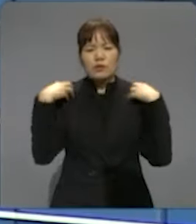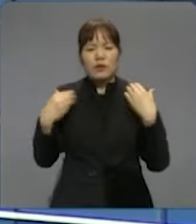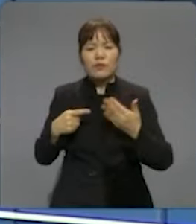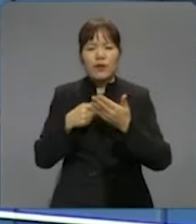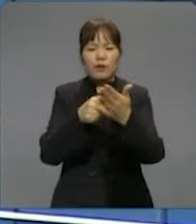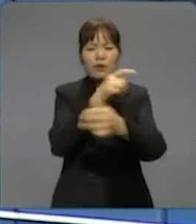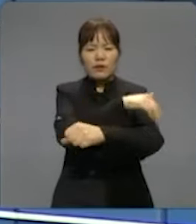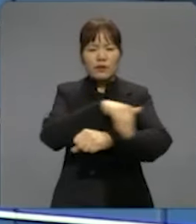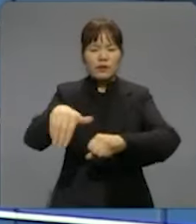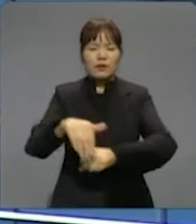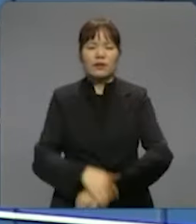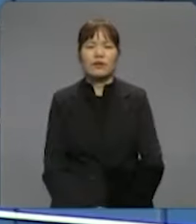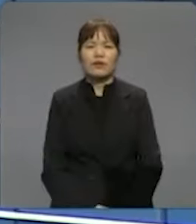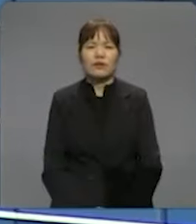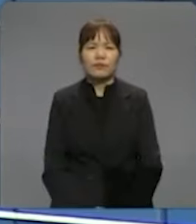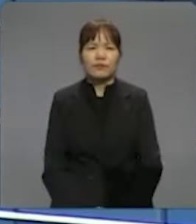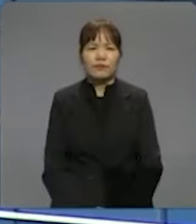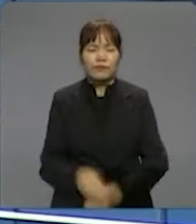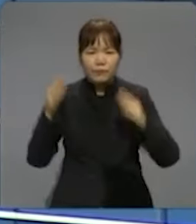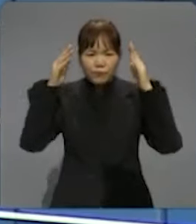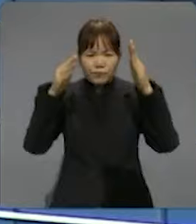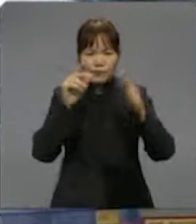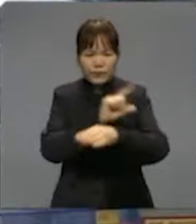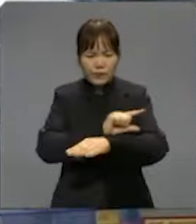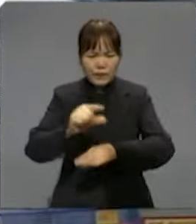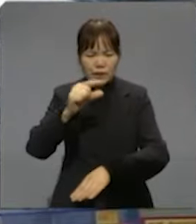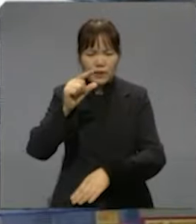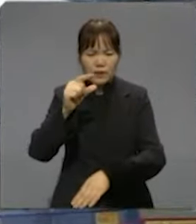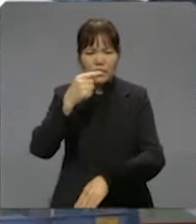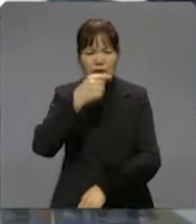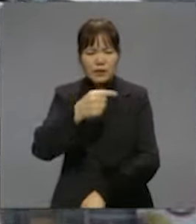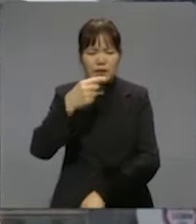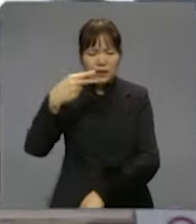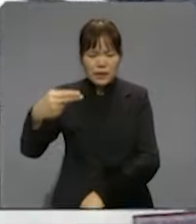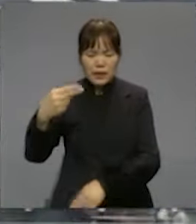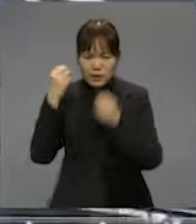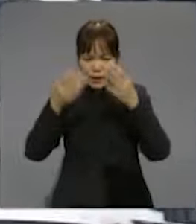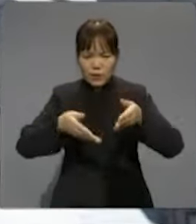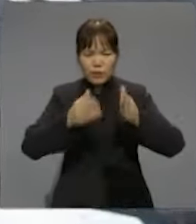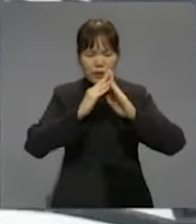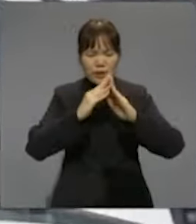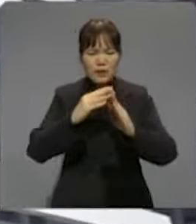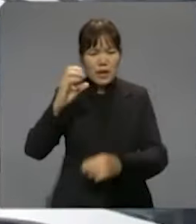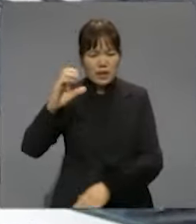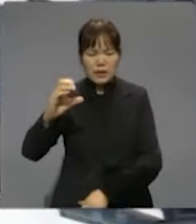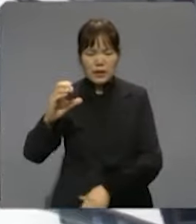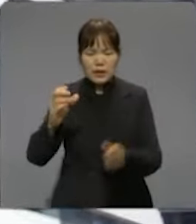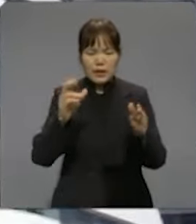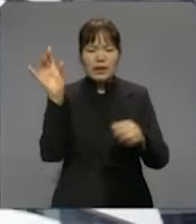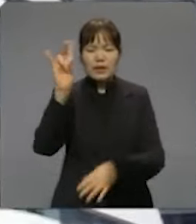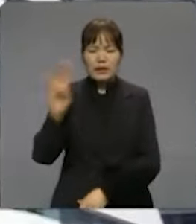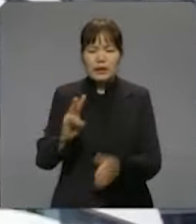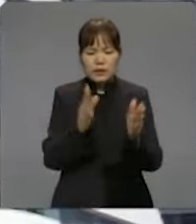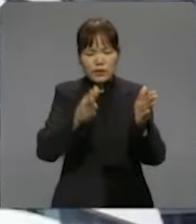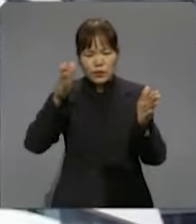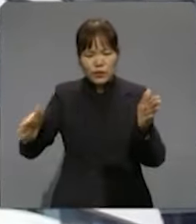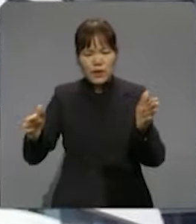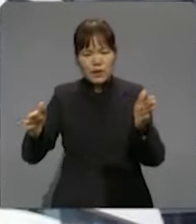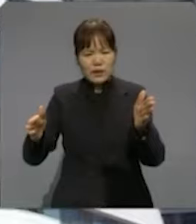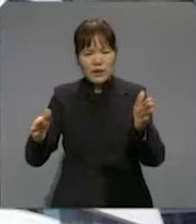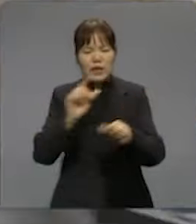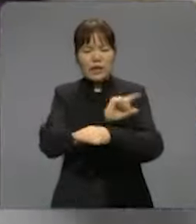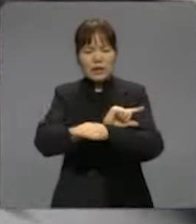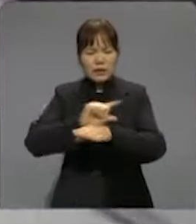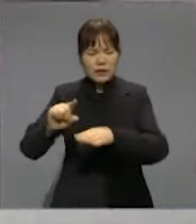건의키로 했습니다. 노선안은 GTX GH 노선을 신설하고 C 노선을 시흥까지 연장해 GTX